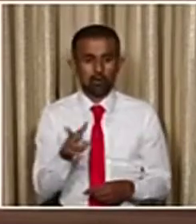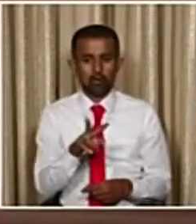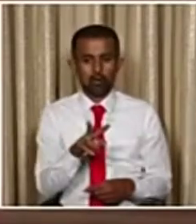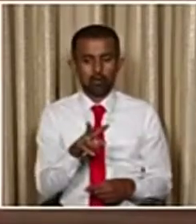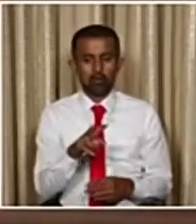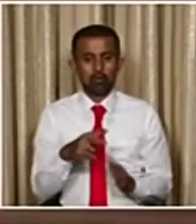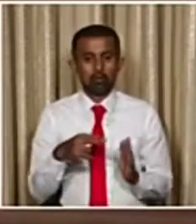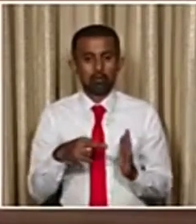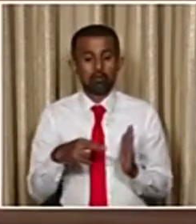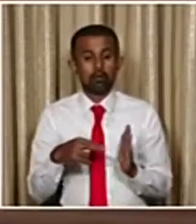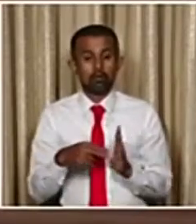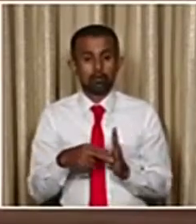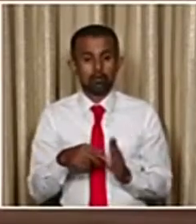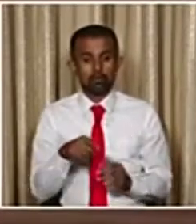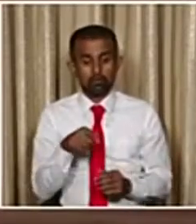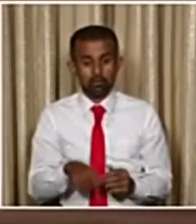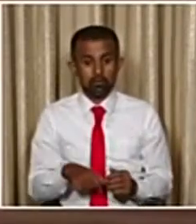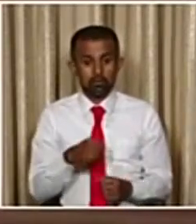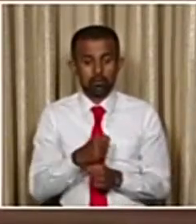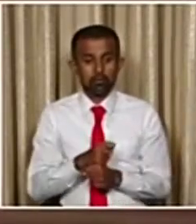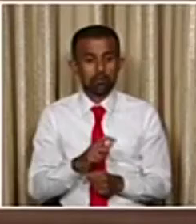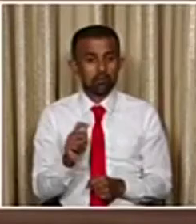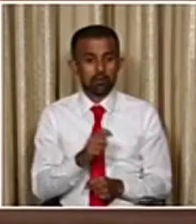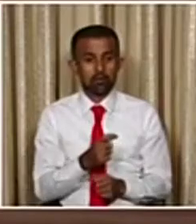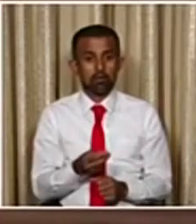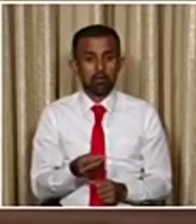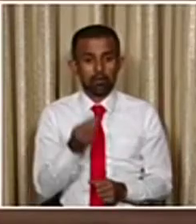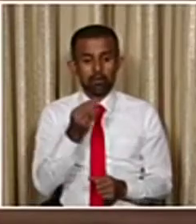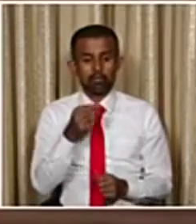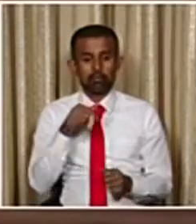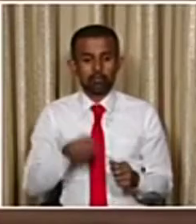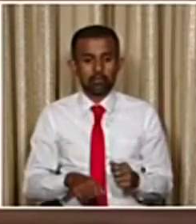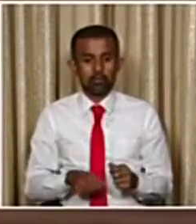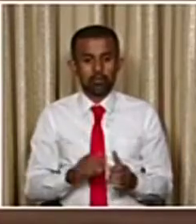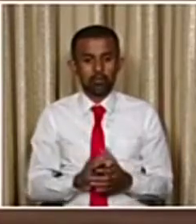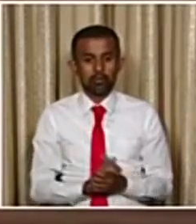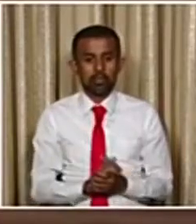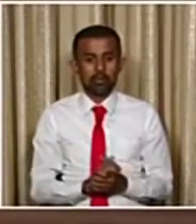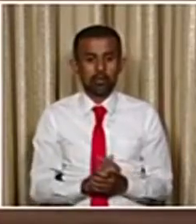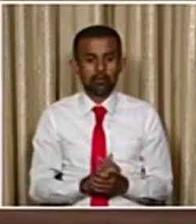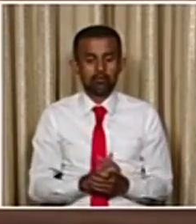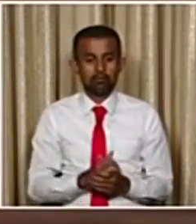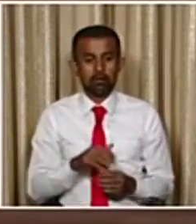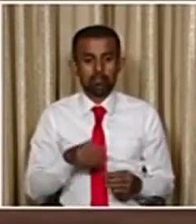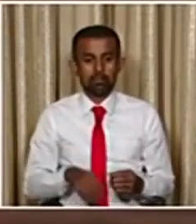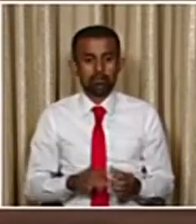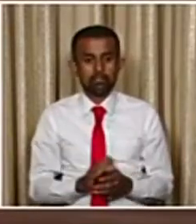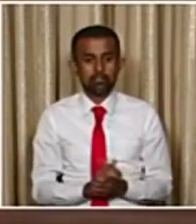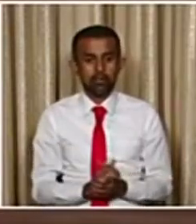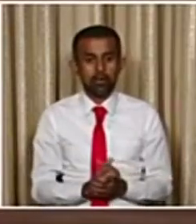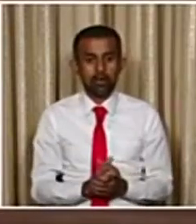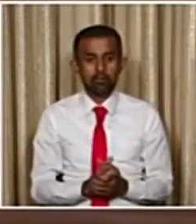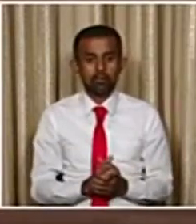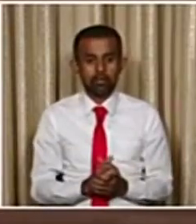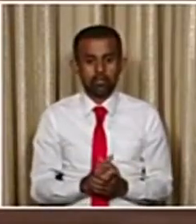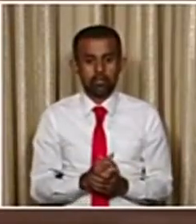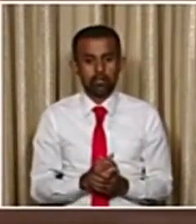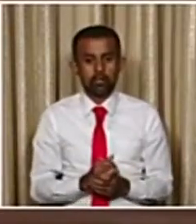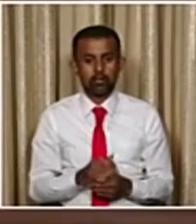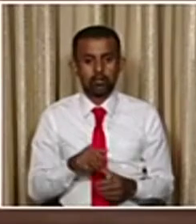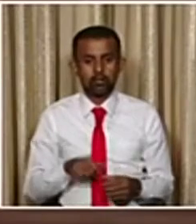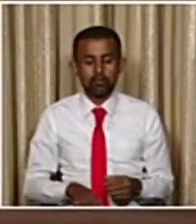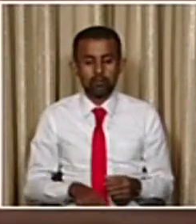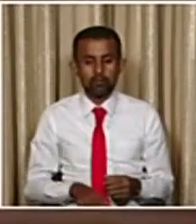නමුත් ආර්ථිකී රාජ්‍ය ආදායම් වැඩි කර ගැනීම සඳහා නම් මේවා අපිට කරන්න වෙනවා කියන කාරණේ මතක් කරන්නට අවශ්‍යයි. ඊට එහා